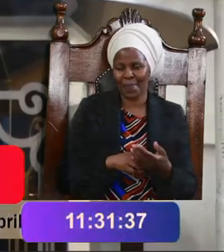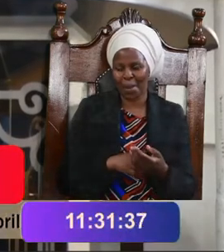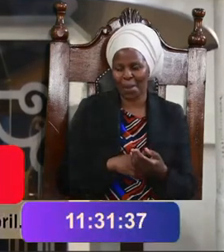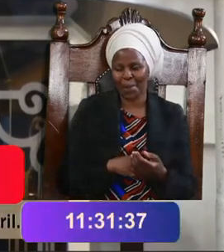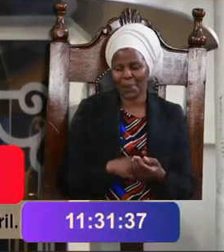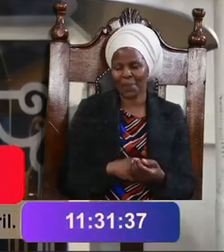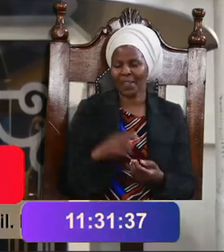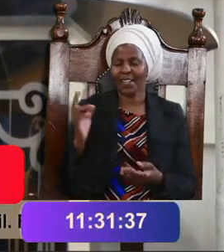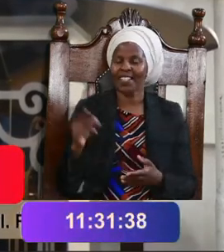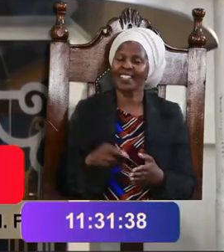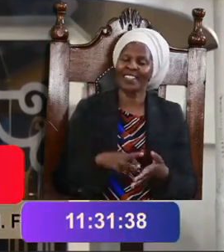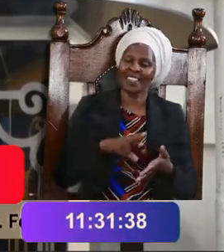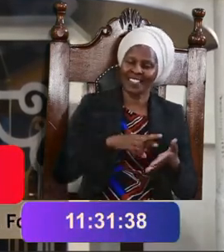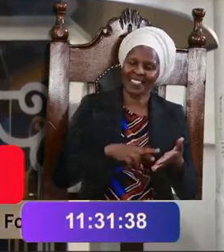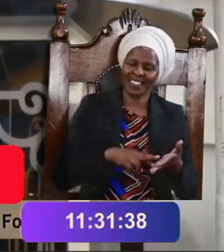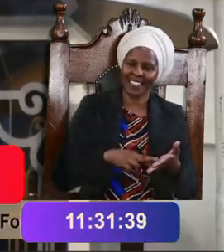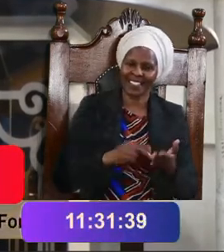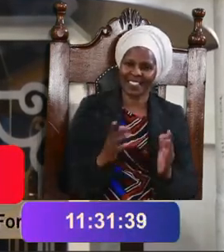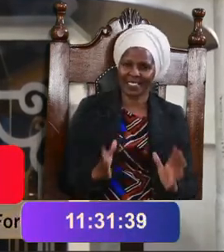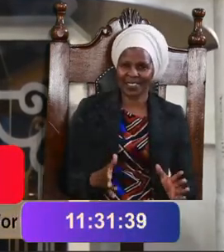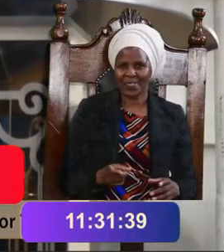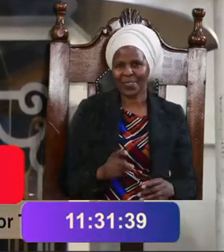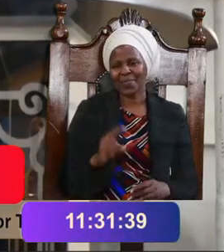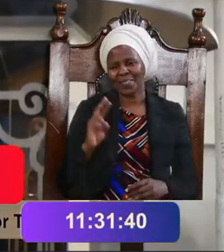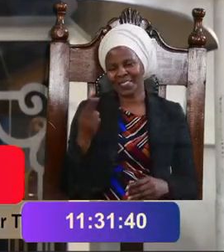somo hili. Barikiwe.